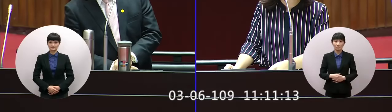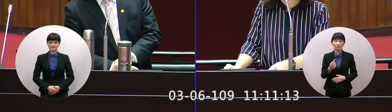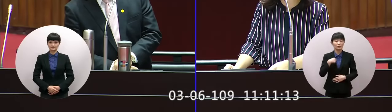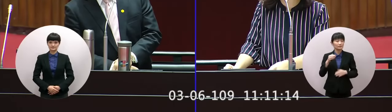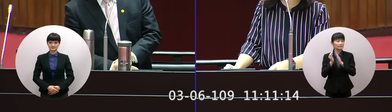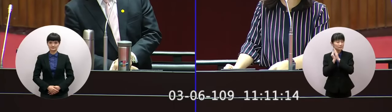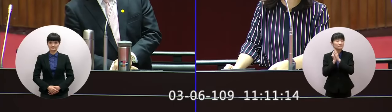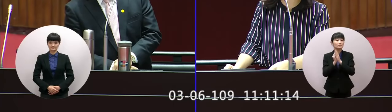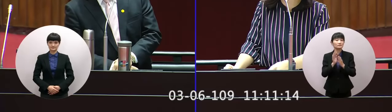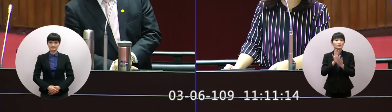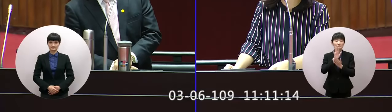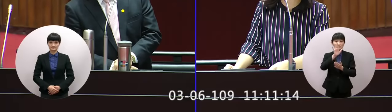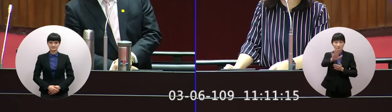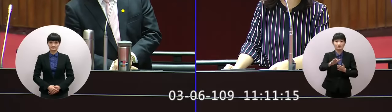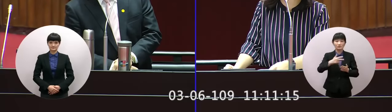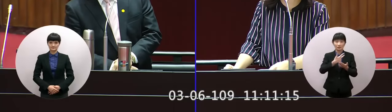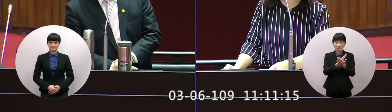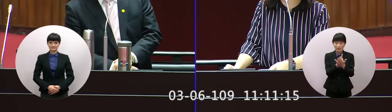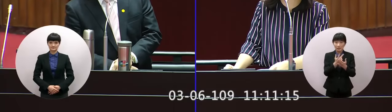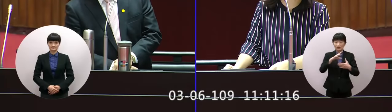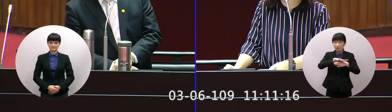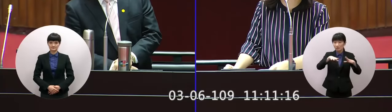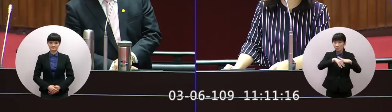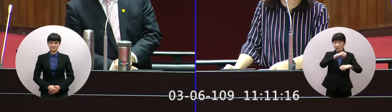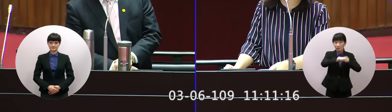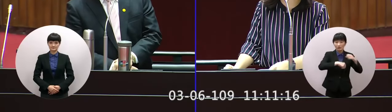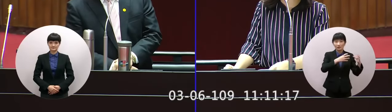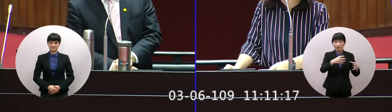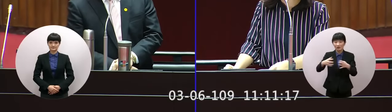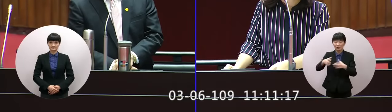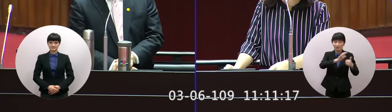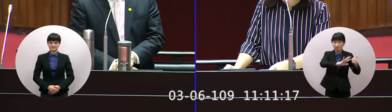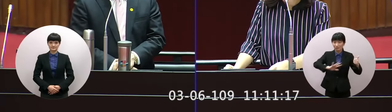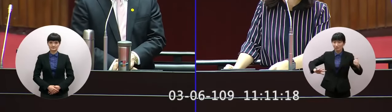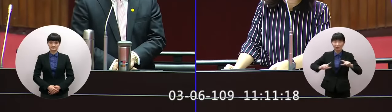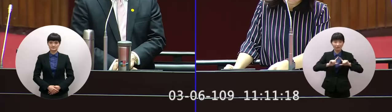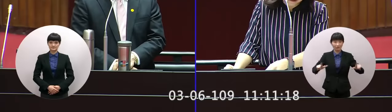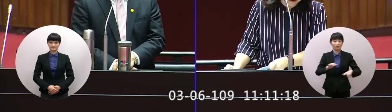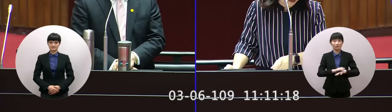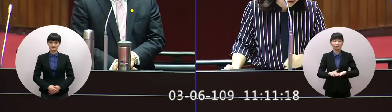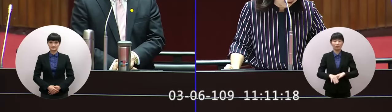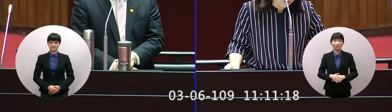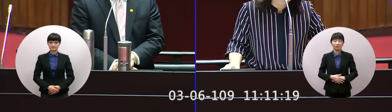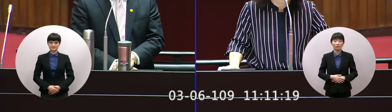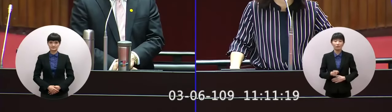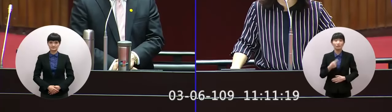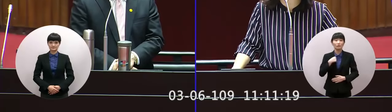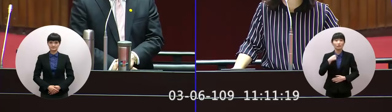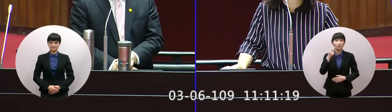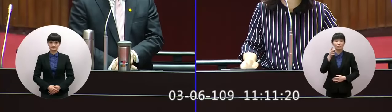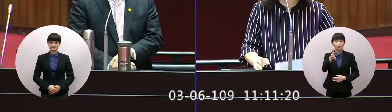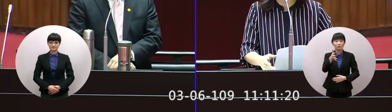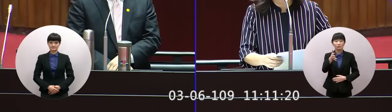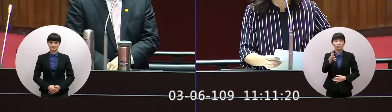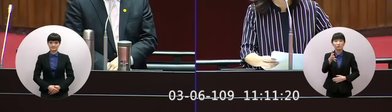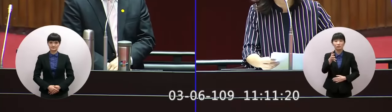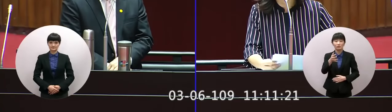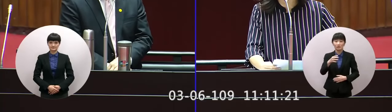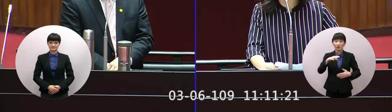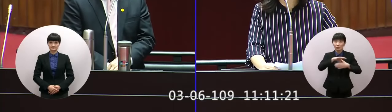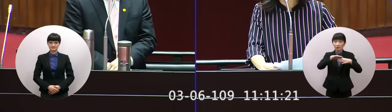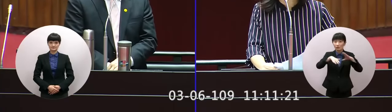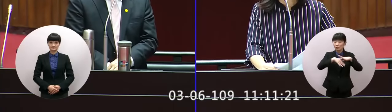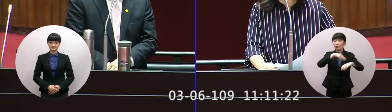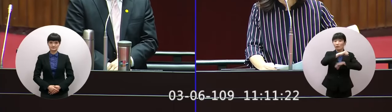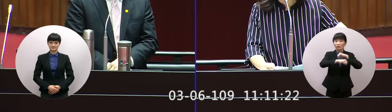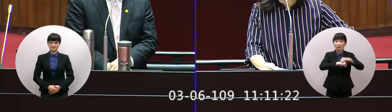期啦，所有的艺文活动会进到重灾的状况。部长，我先请问一下，你会不会觉得我们在文化活